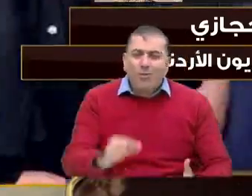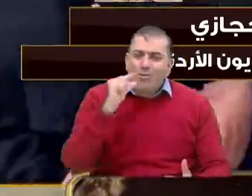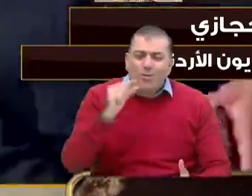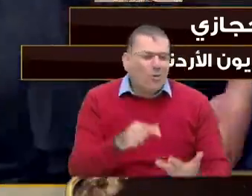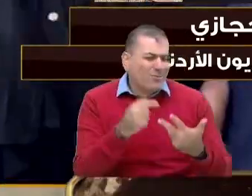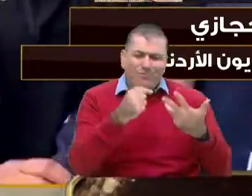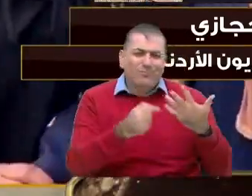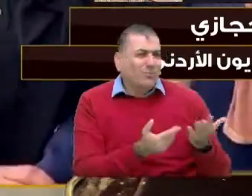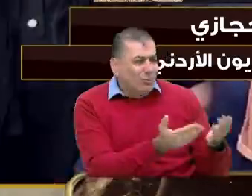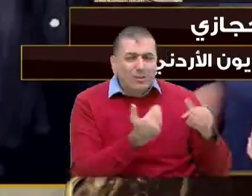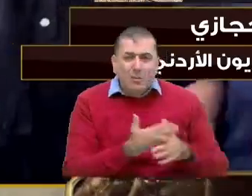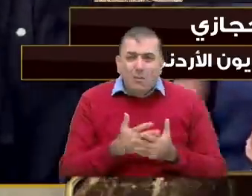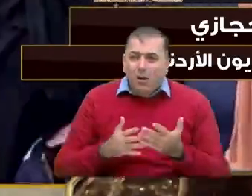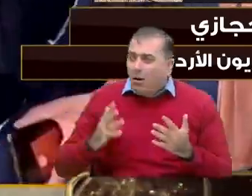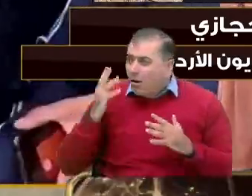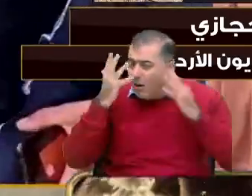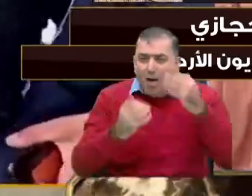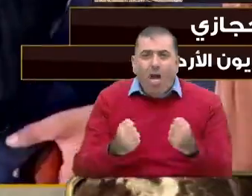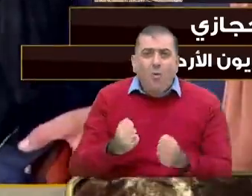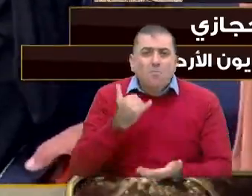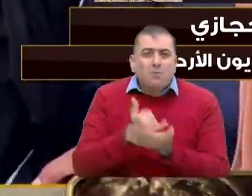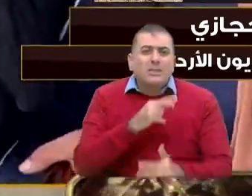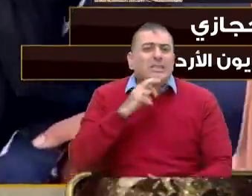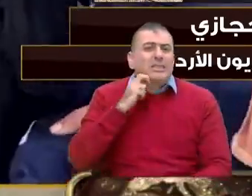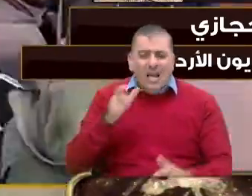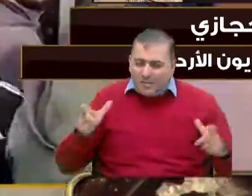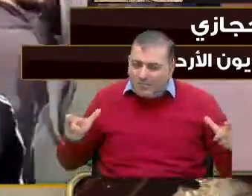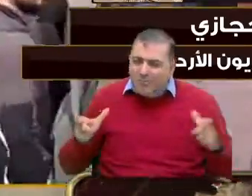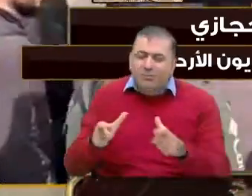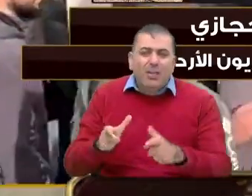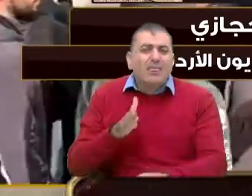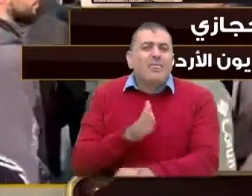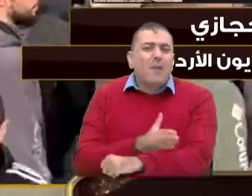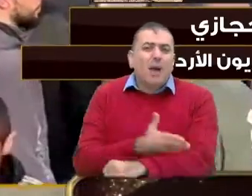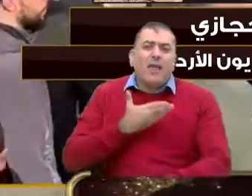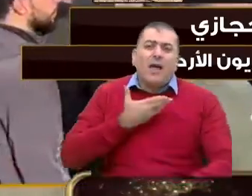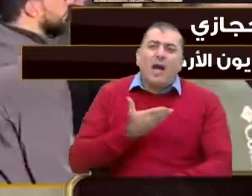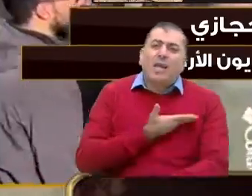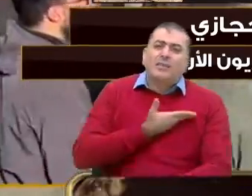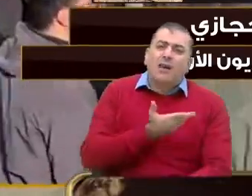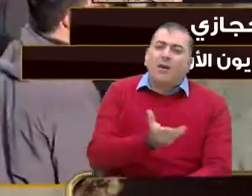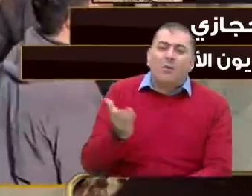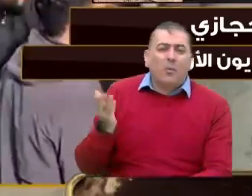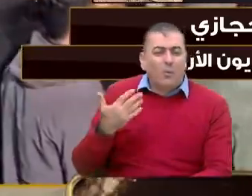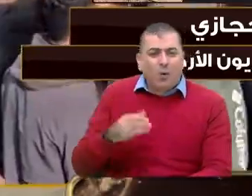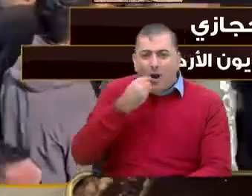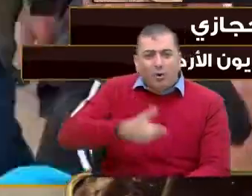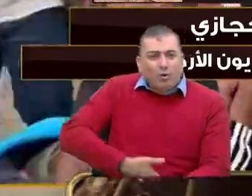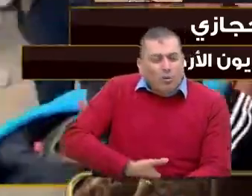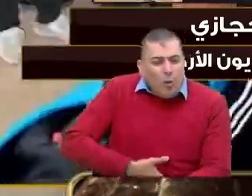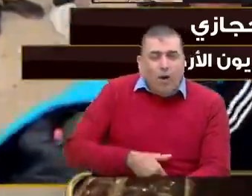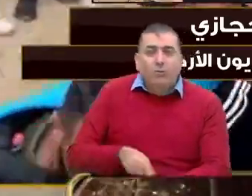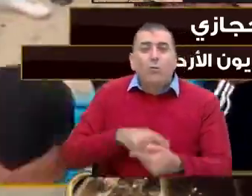ظل المأساة والحصار على غزة والمعاناة التي يعيشها الناس هناك من الجوع